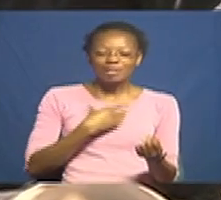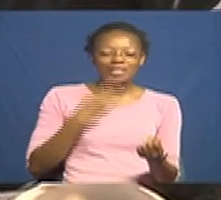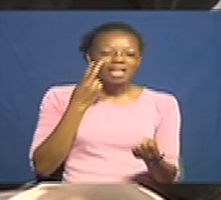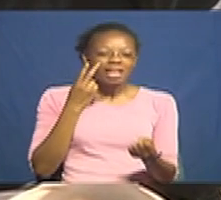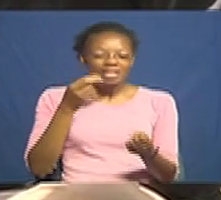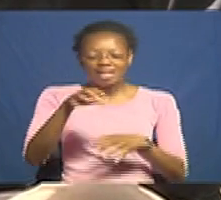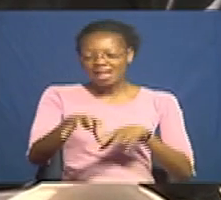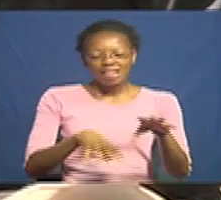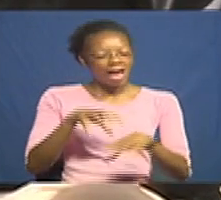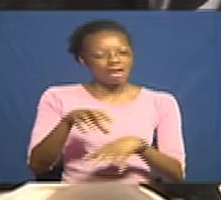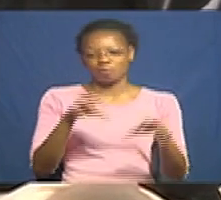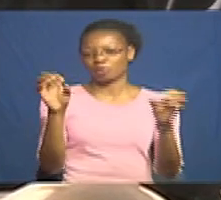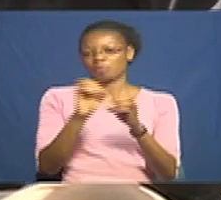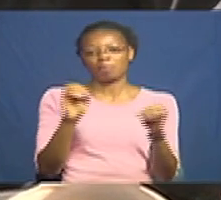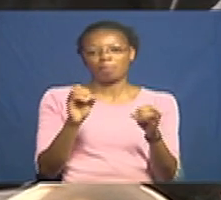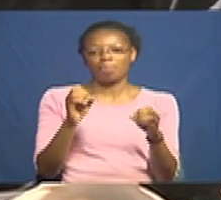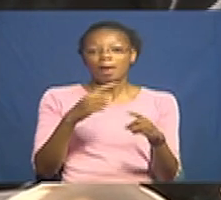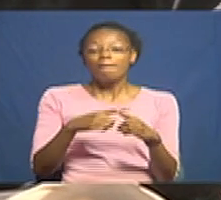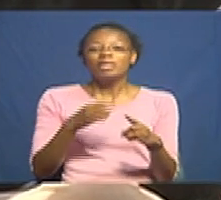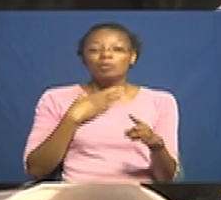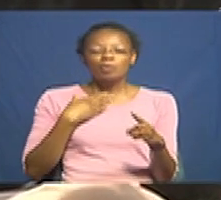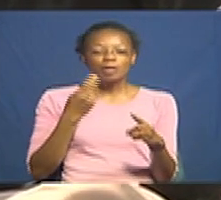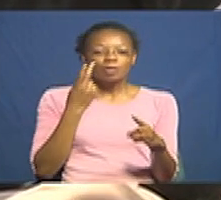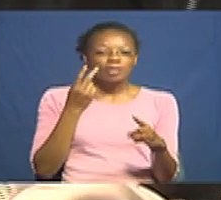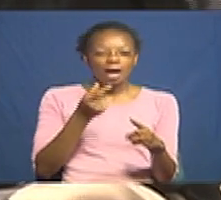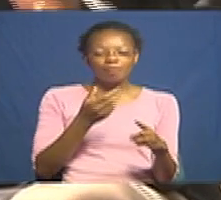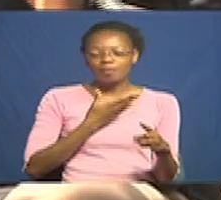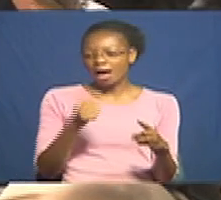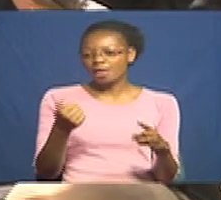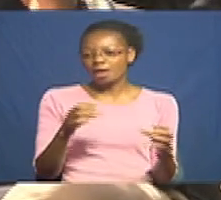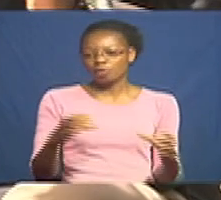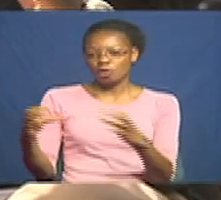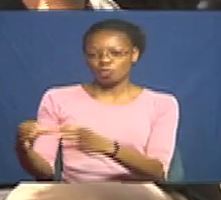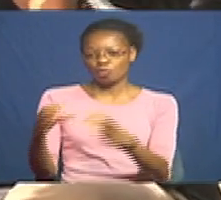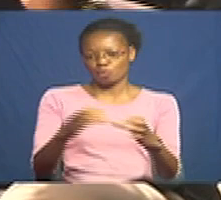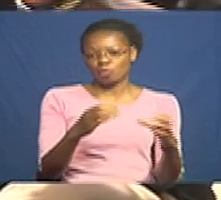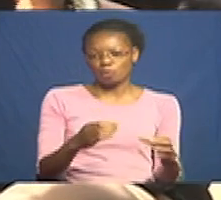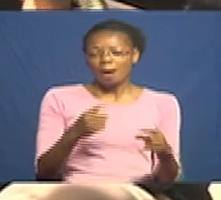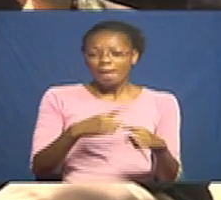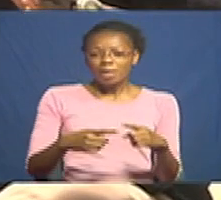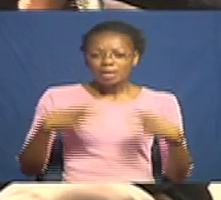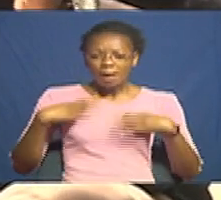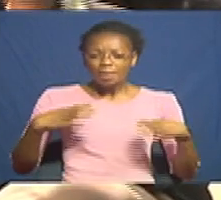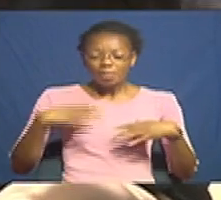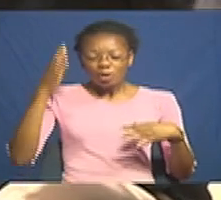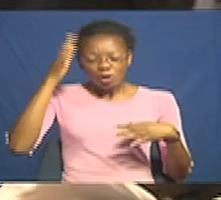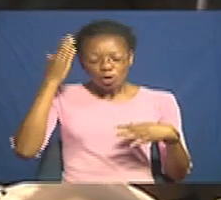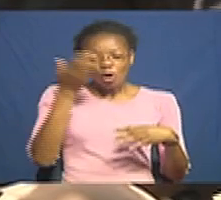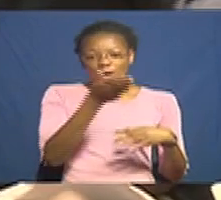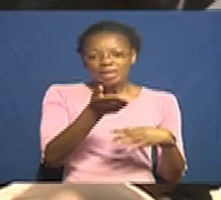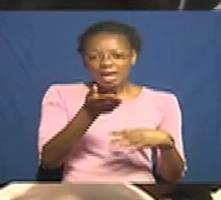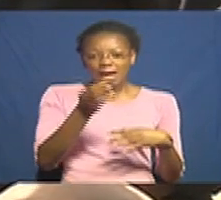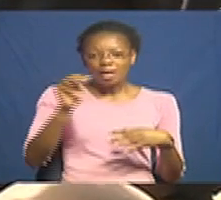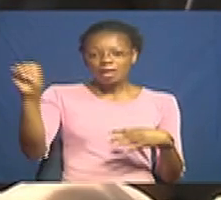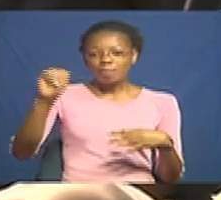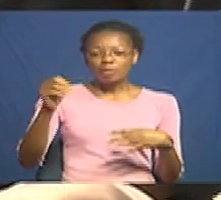cha Herbarium. Kisha baadaye tutaangazia ukuzi wa ngano nchini. Je, ni watu wangapi walofahamu kwamba ndani ya museum kuna kitengo kitwacho